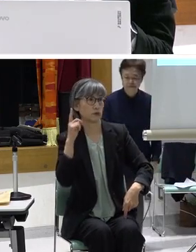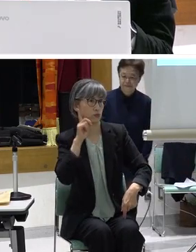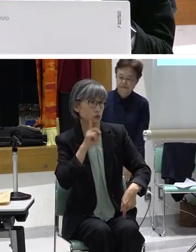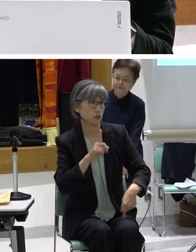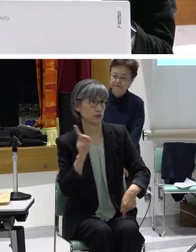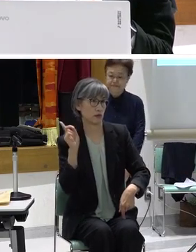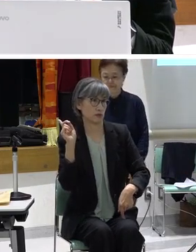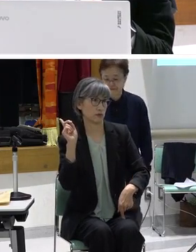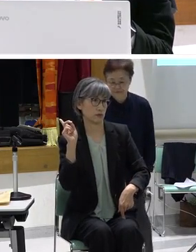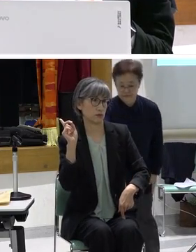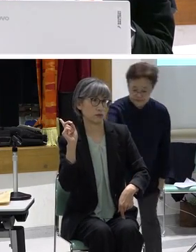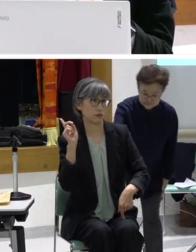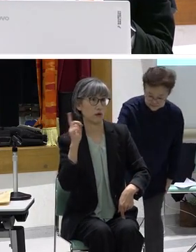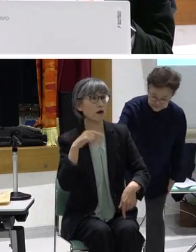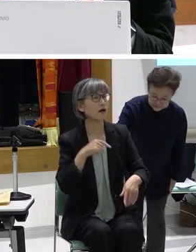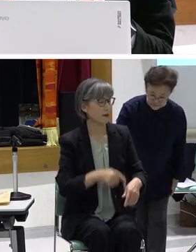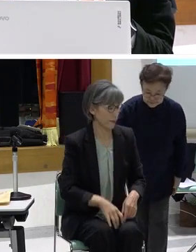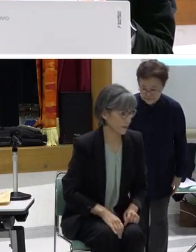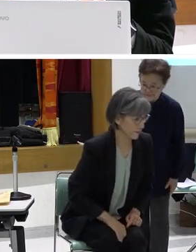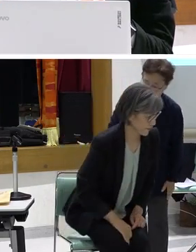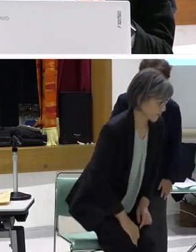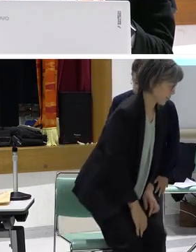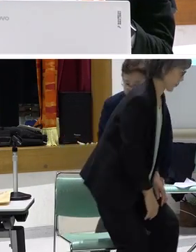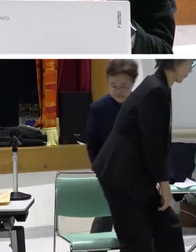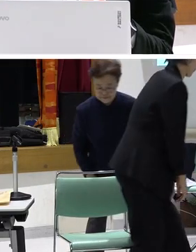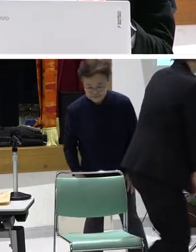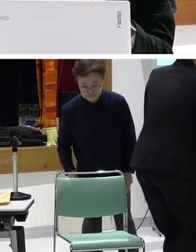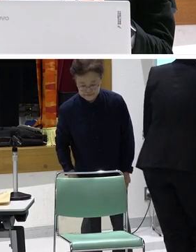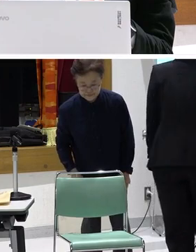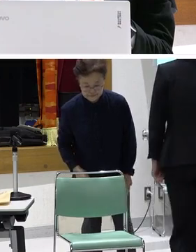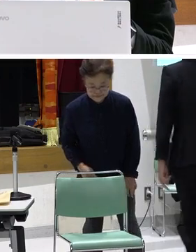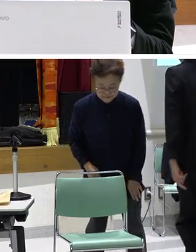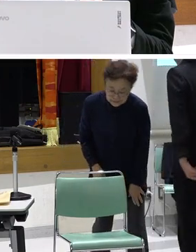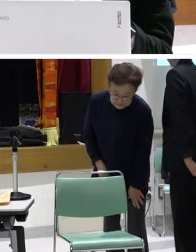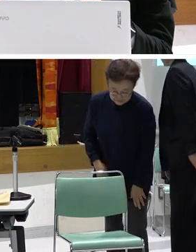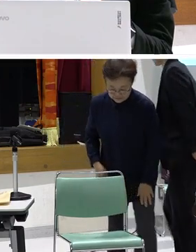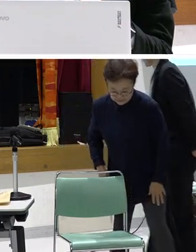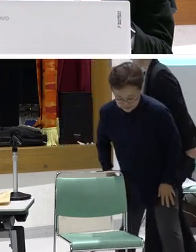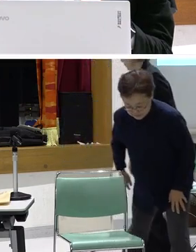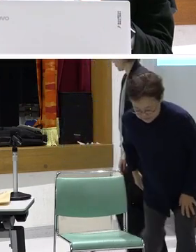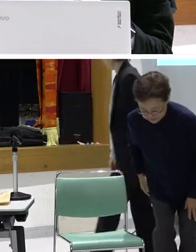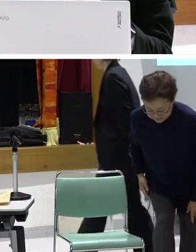でこれはなぜそういうふうな仕組みができたかということなんですけど、